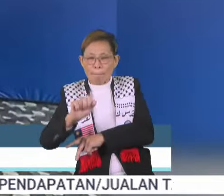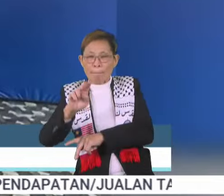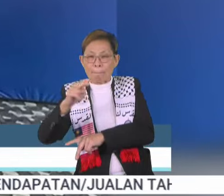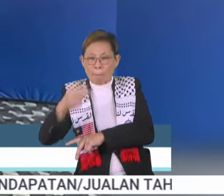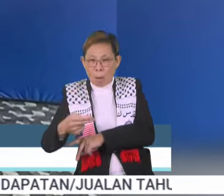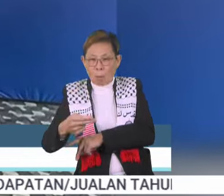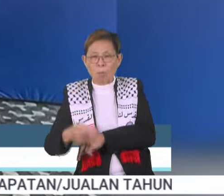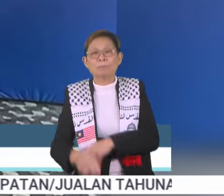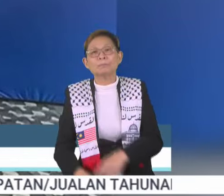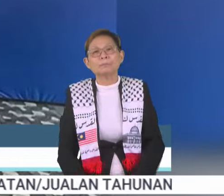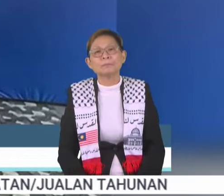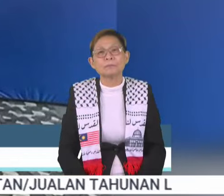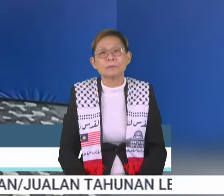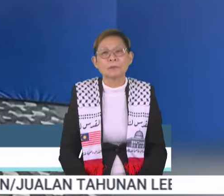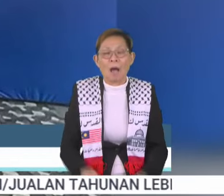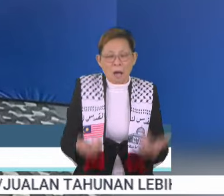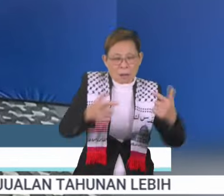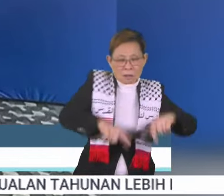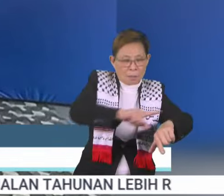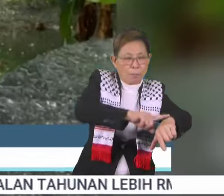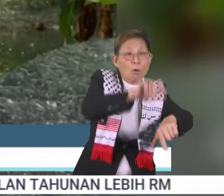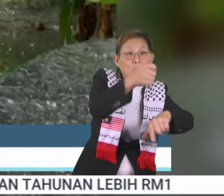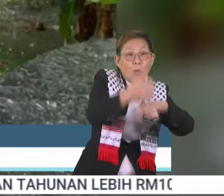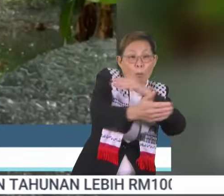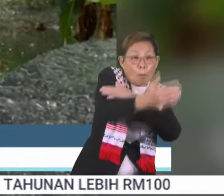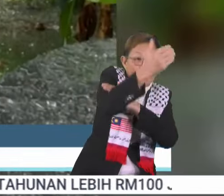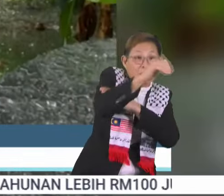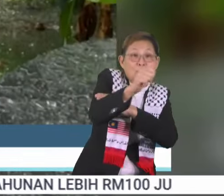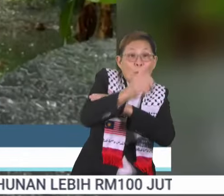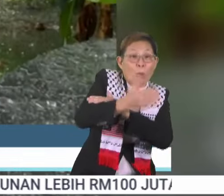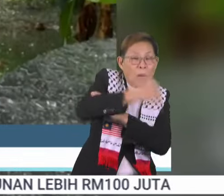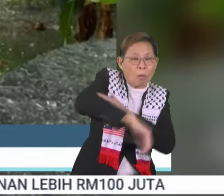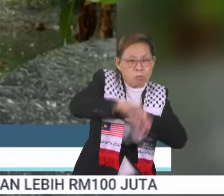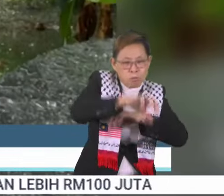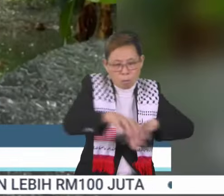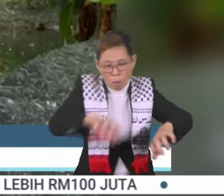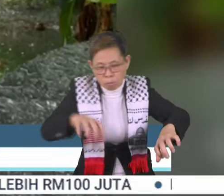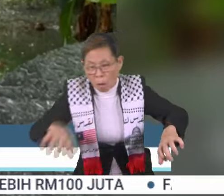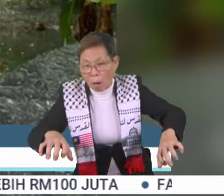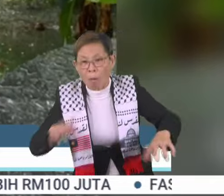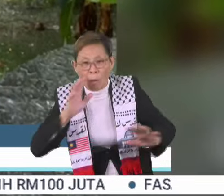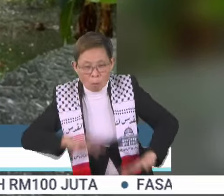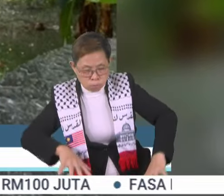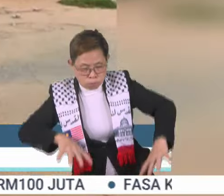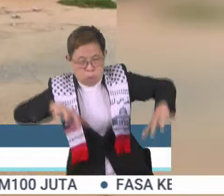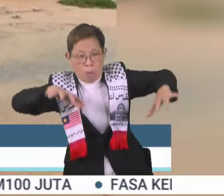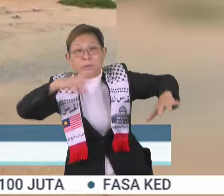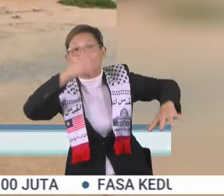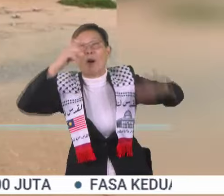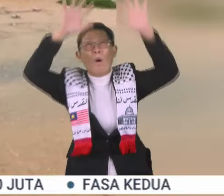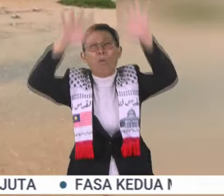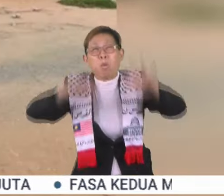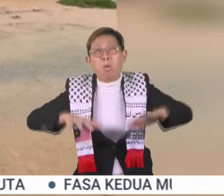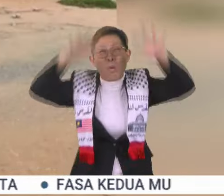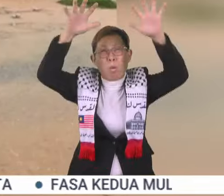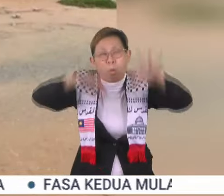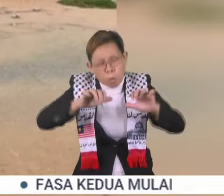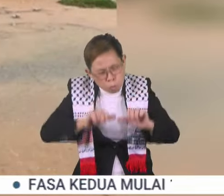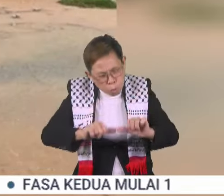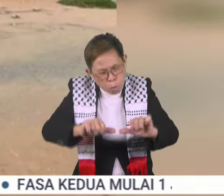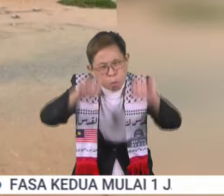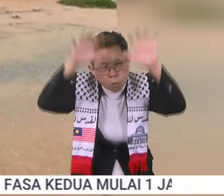Behrang Stesen. Dalam kejadian pukul 10 pagi tadi, beberapa kawasan di daerah itu dinaiki air susulan hujan lebat